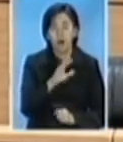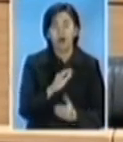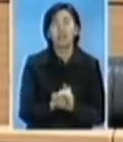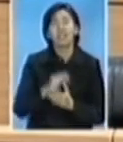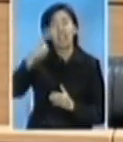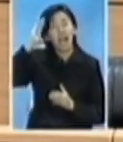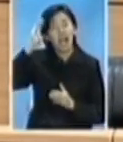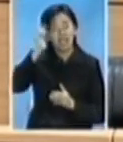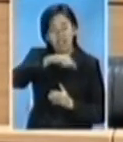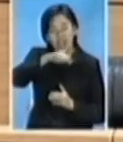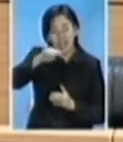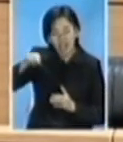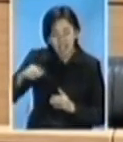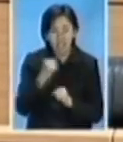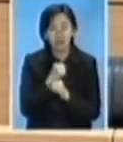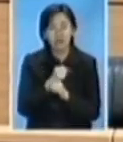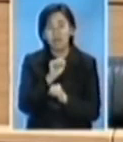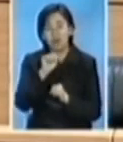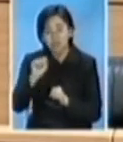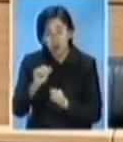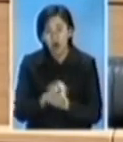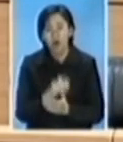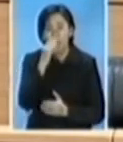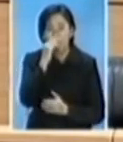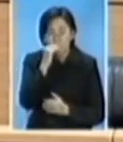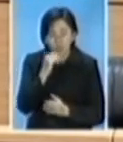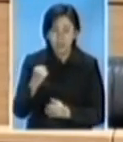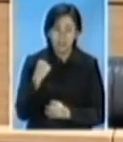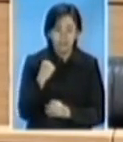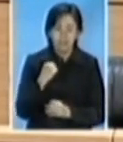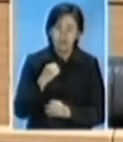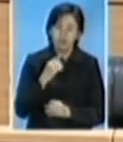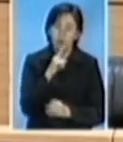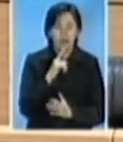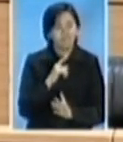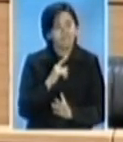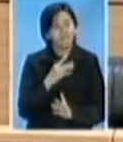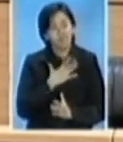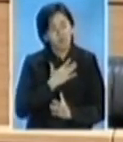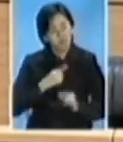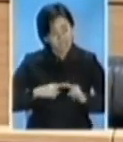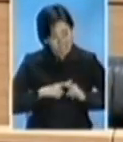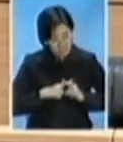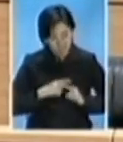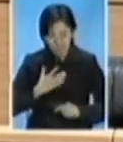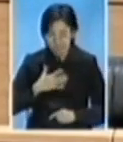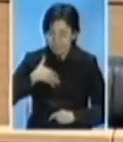ายทหารบางคนที่เข้ามาอยู่ในสภาบางครั้งถ้าผมพูดแรงบ้างขออภัยผมเจ็บปวดกับท่านมามาก